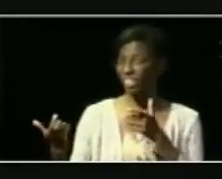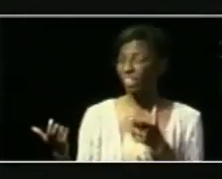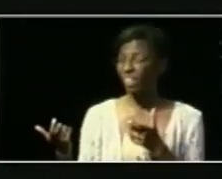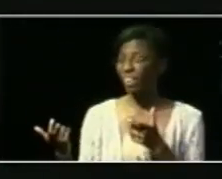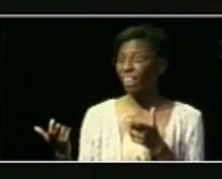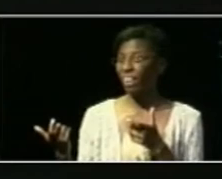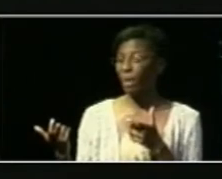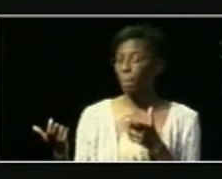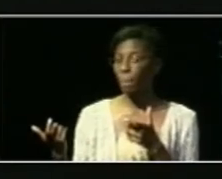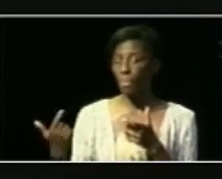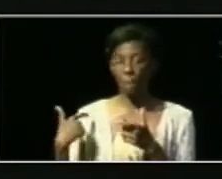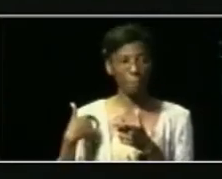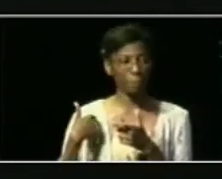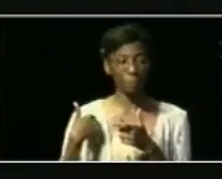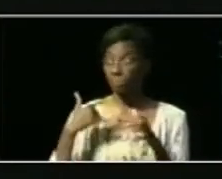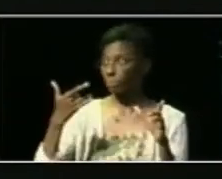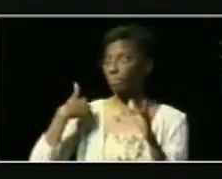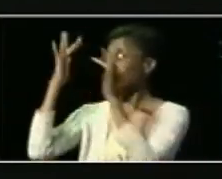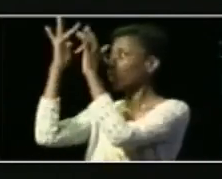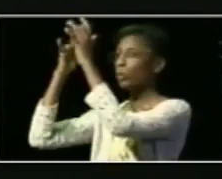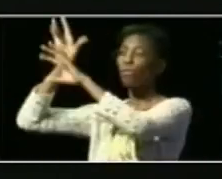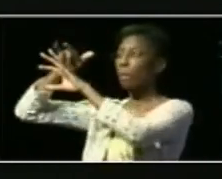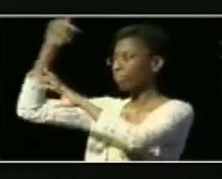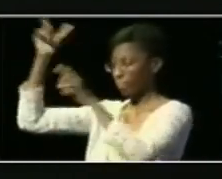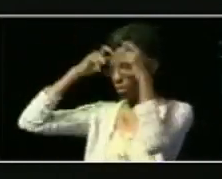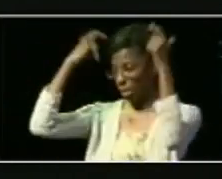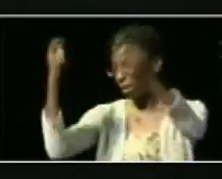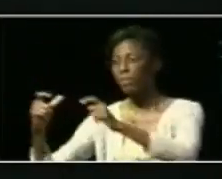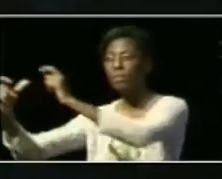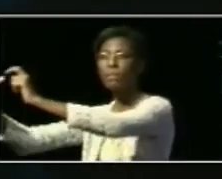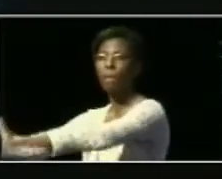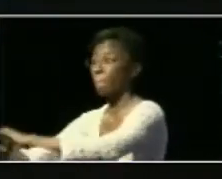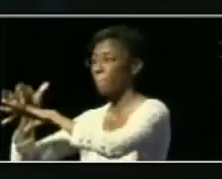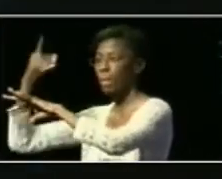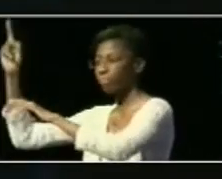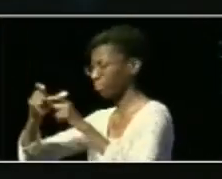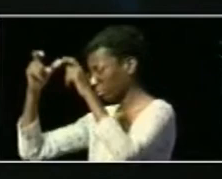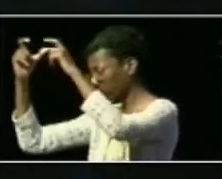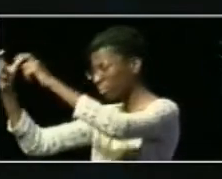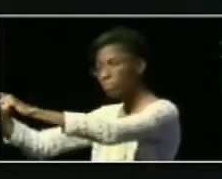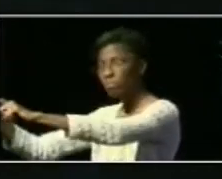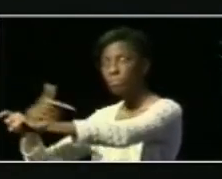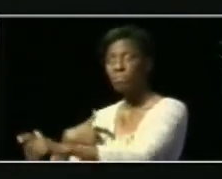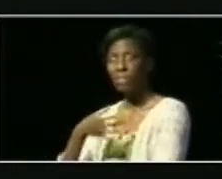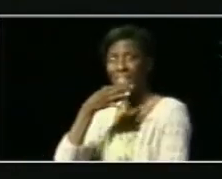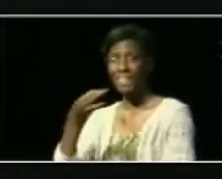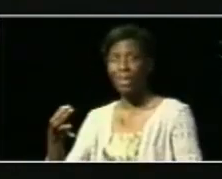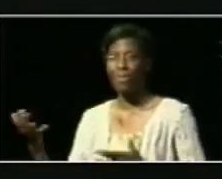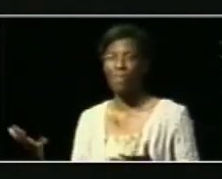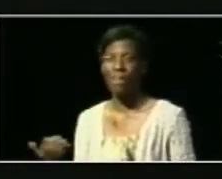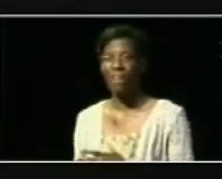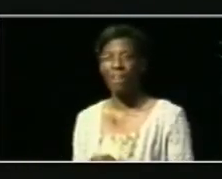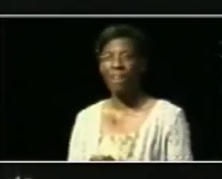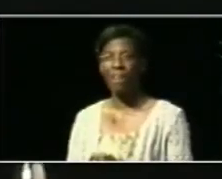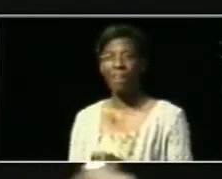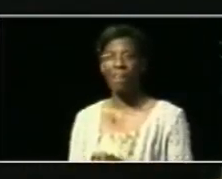we will throw those crowns at the feet of Jesus. Et nous allons les déposer aux pieds du and Seigneur. And we will say, heaven is cheap enough. It didn't cost us anything.